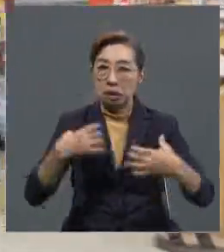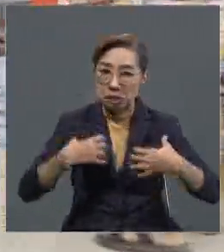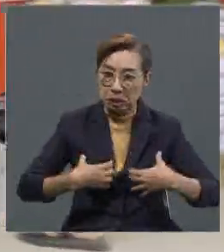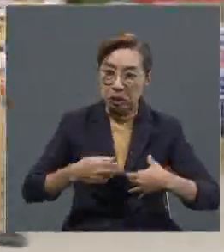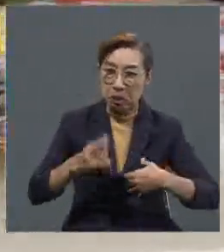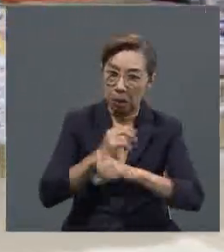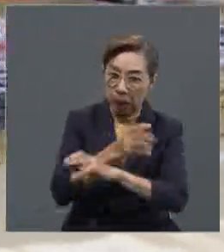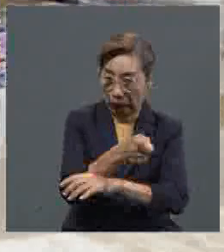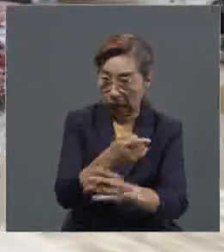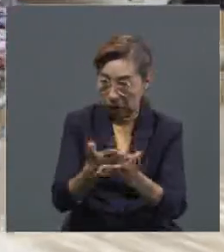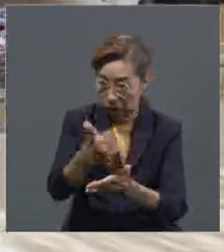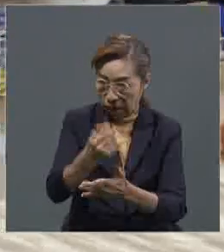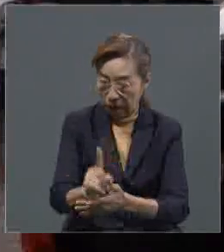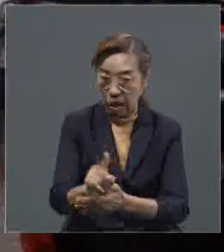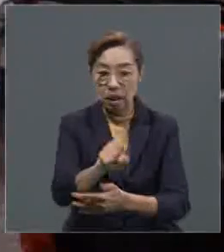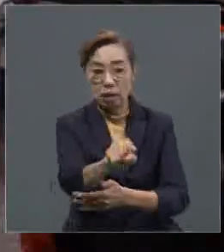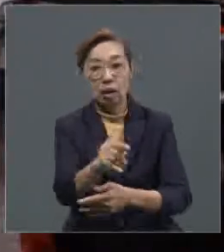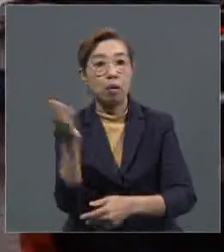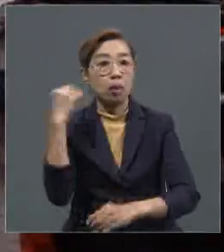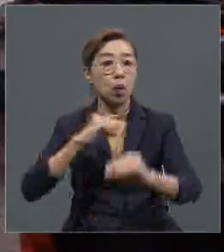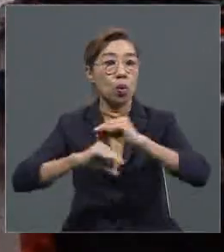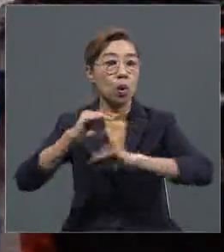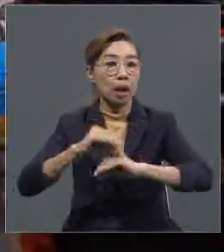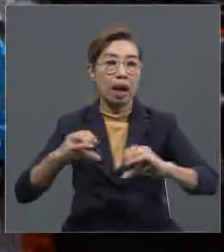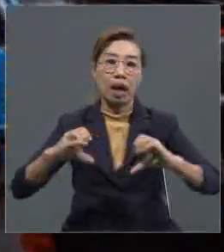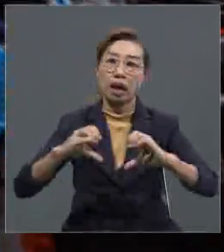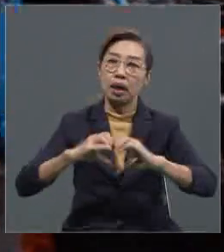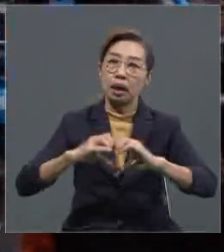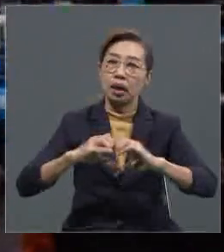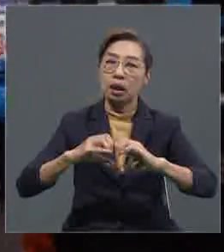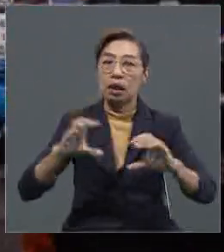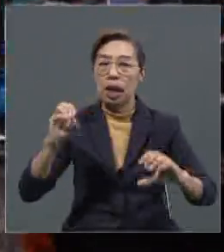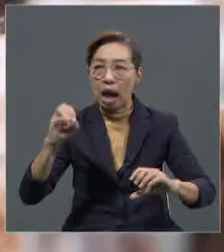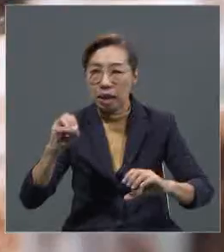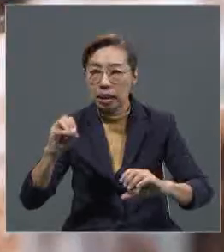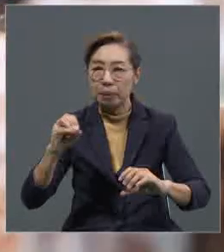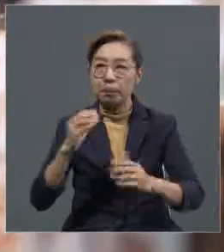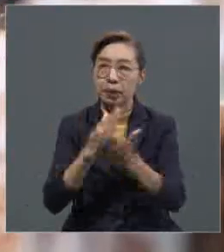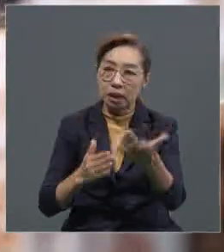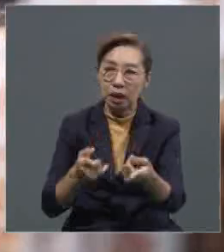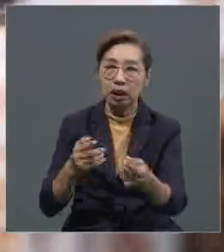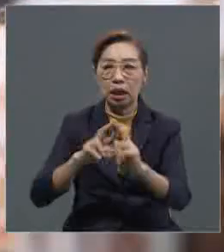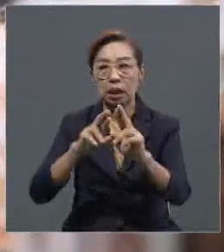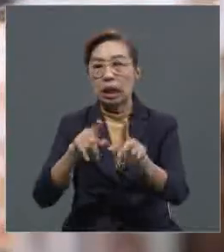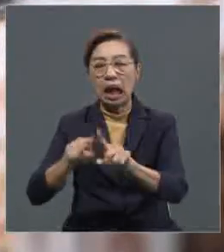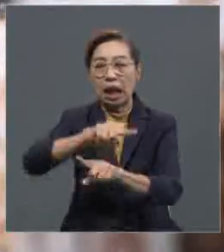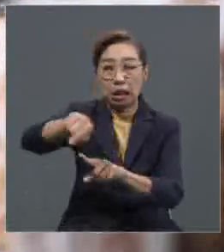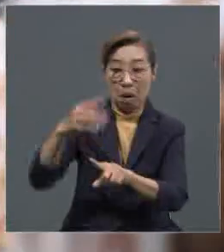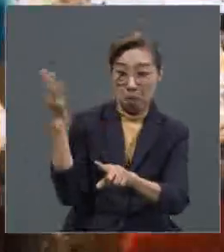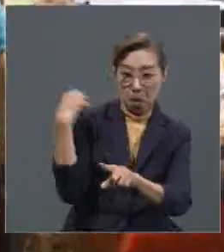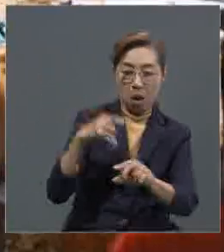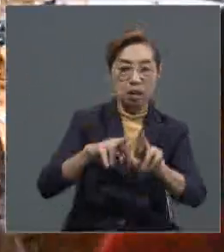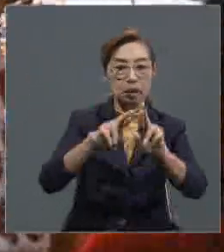ทธิ์กลุ่มที่เคยทำผิดเงื่อนไขโครงการรัฐในอดีตทั้งร้านค้าและก็ประชาชนด้วยนะครับรัฐมนตรีช่วยว่าการกระทรวง